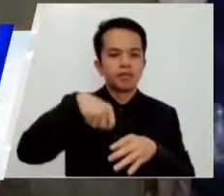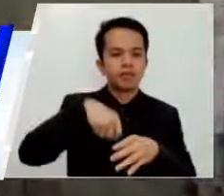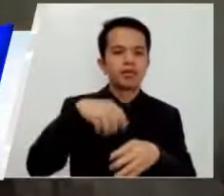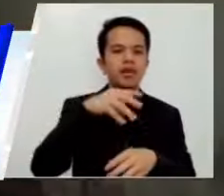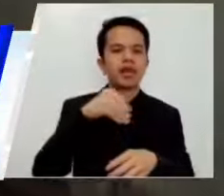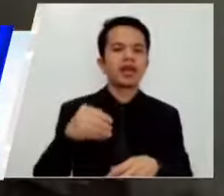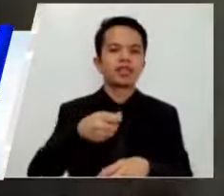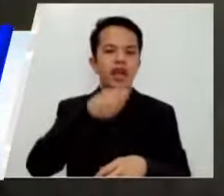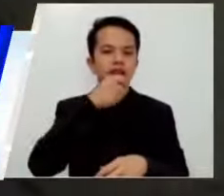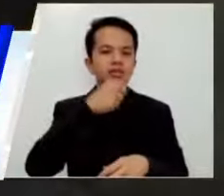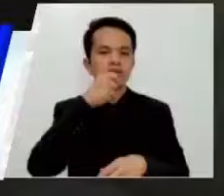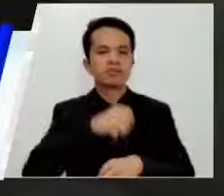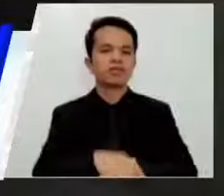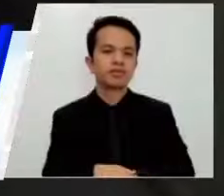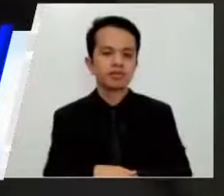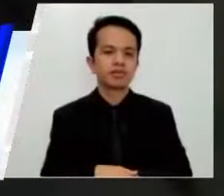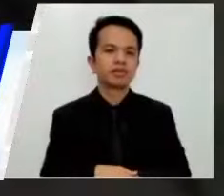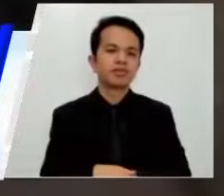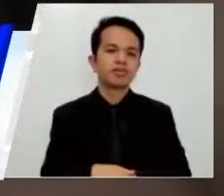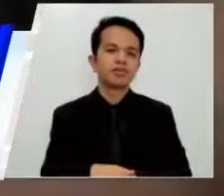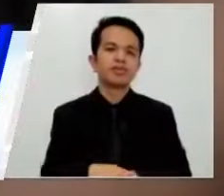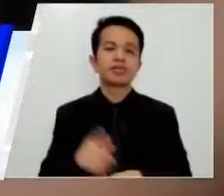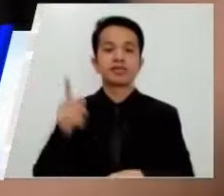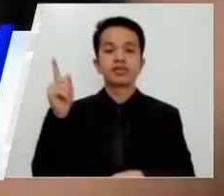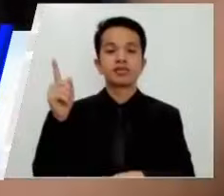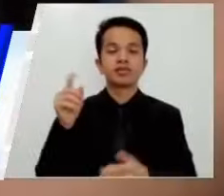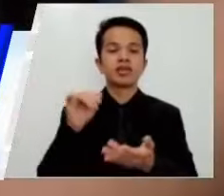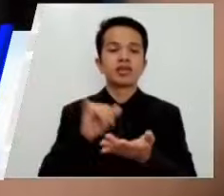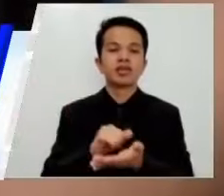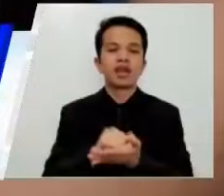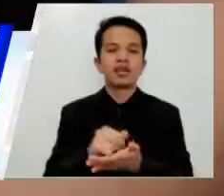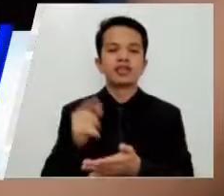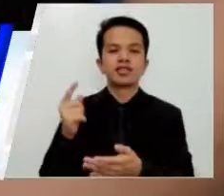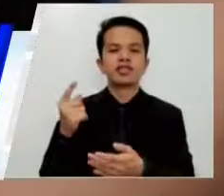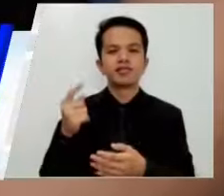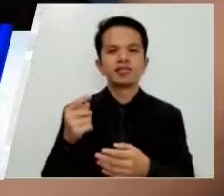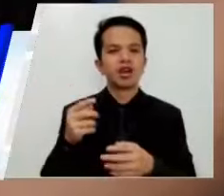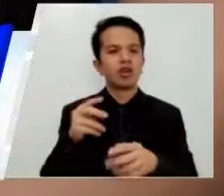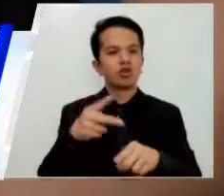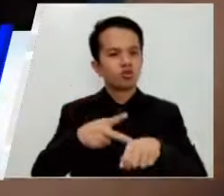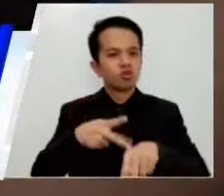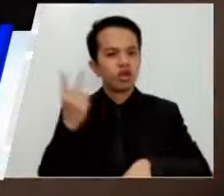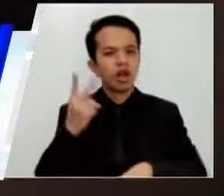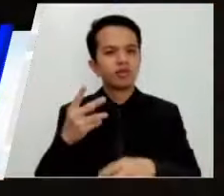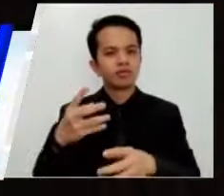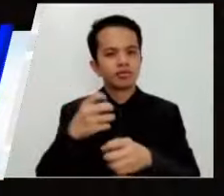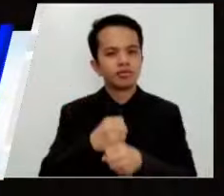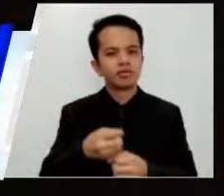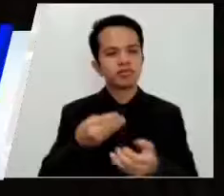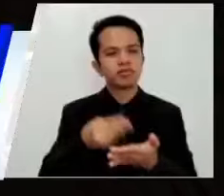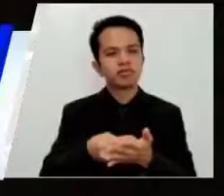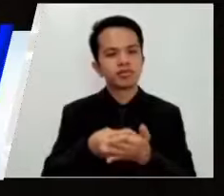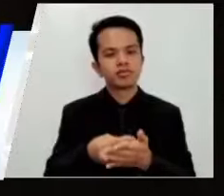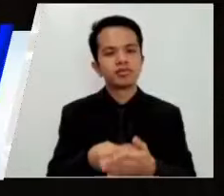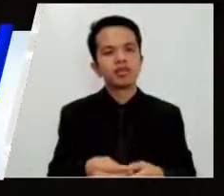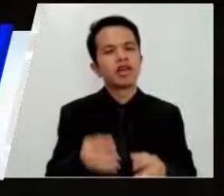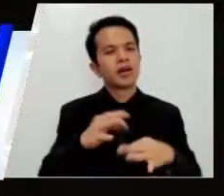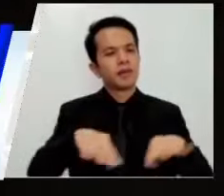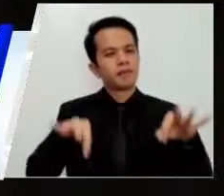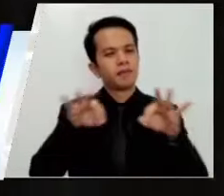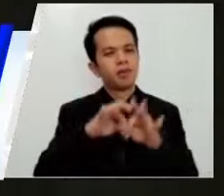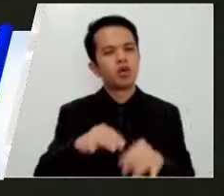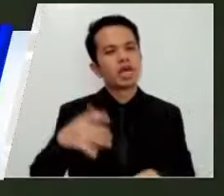sa araw-araw, doble raw ng inilaan na puhunan. Kailangan lang din daw talaga ng diskarte at syaga